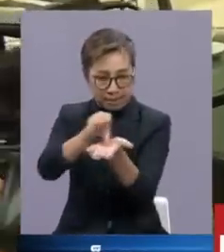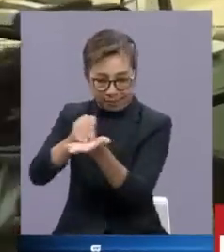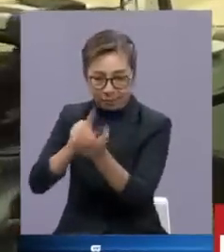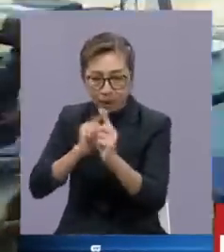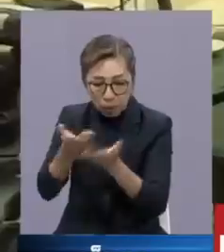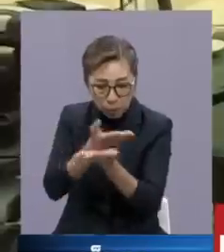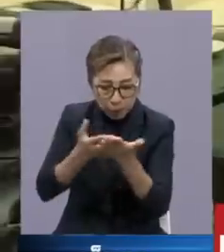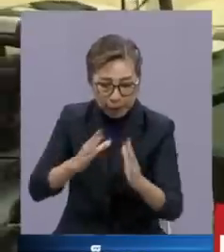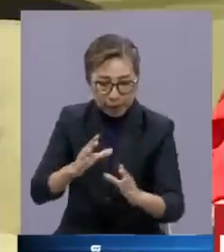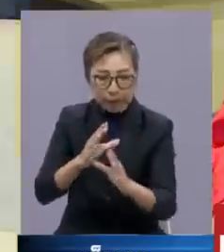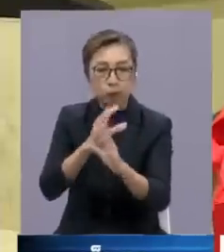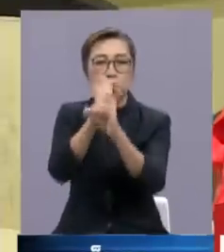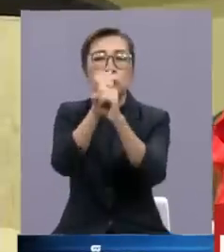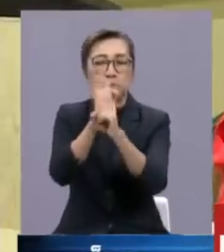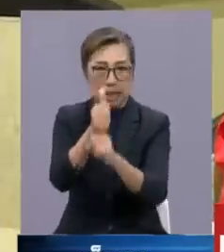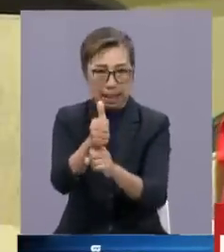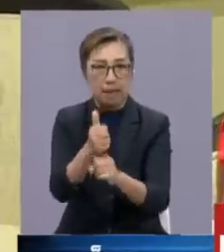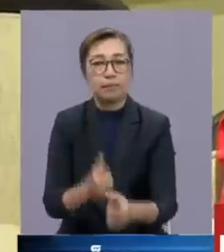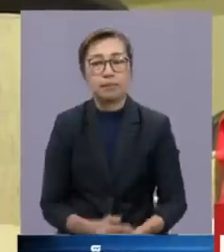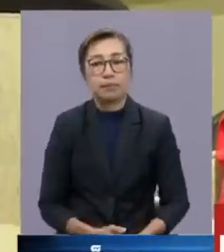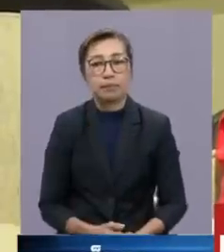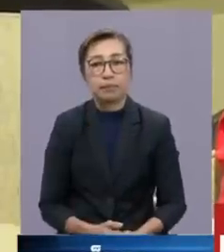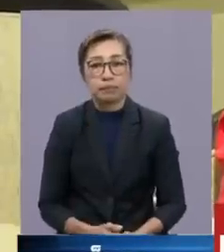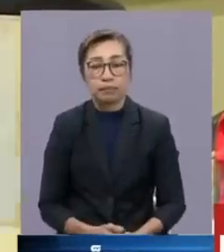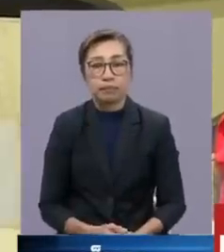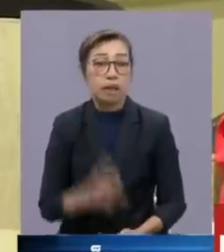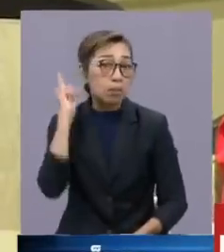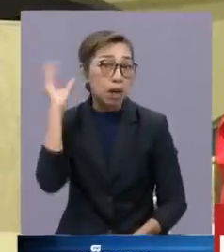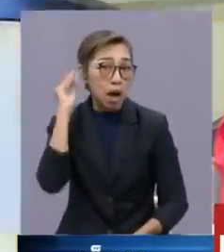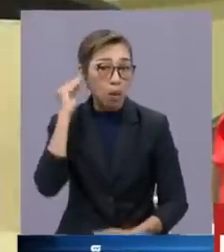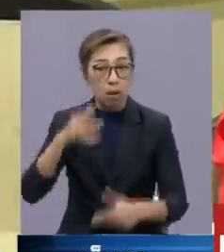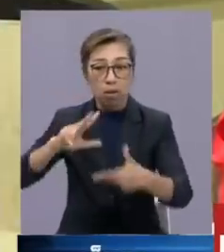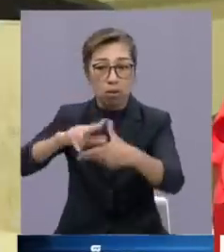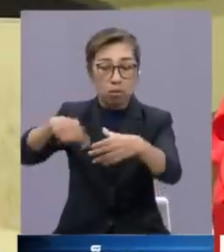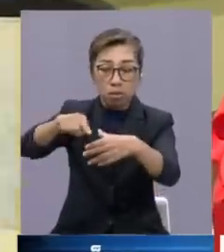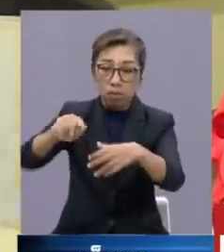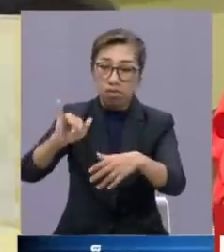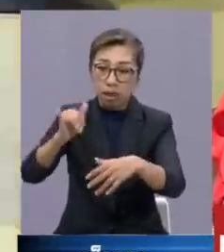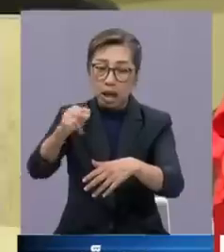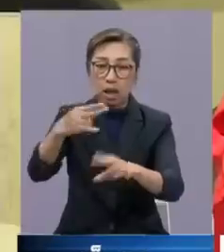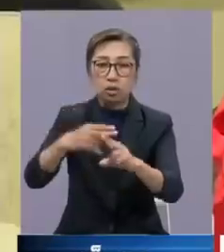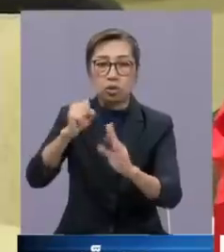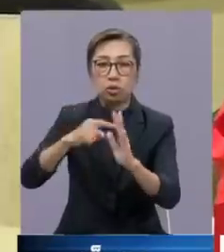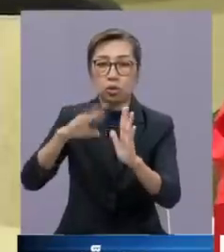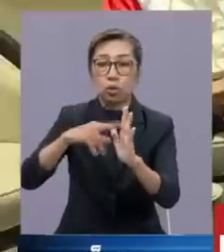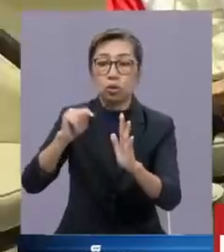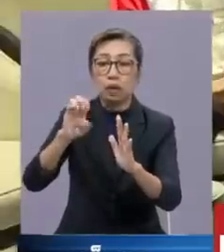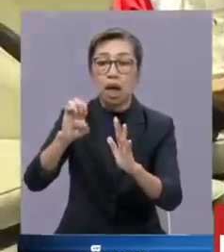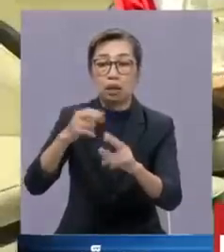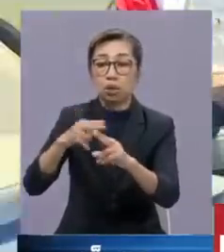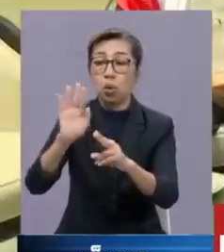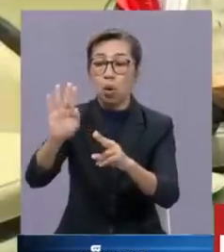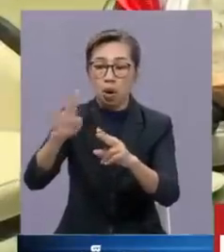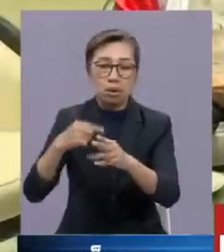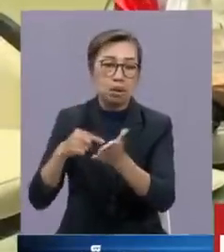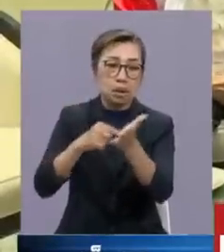างมาเป็นความเห็นร่วมของพรรคให้ได้ค่ะส่วนกระแสข่าวพลังประชารัฐจะเสนอชื่อนายสุชาติตันเจริญเป็นประธานสภานั้น